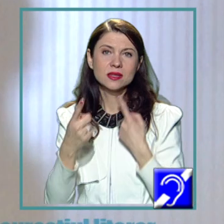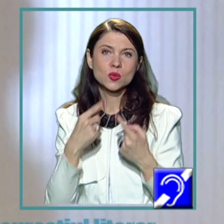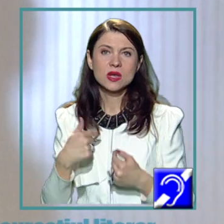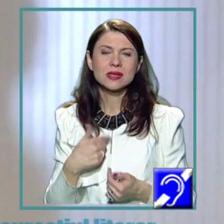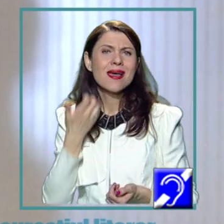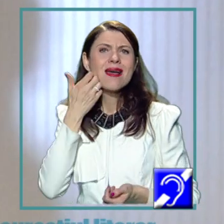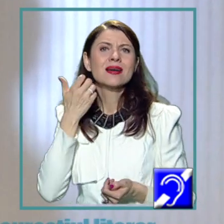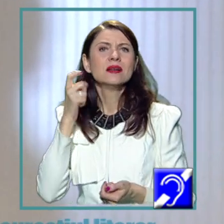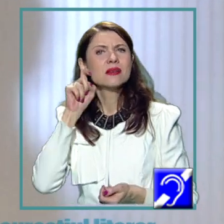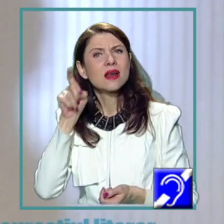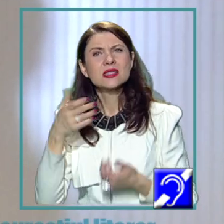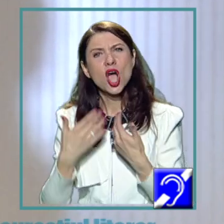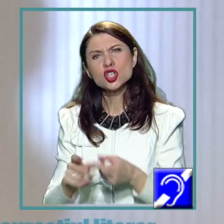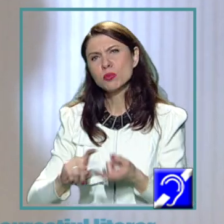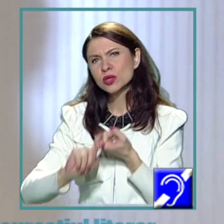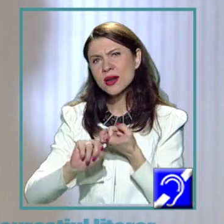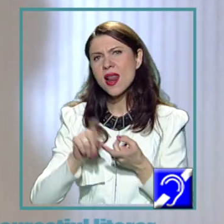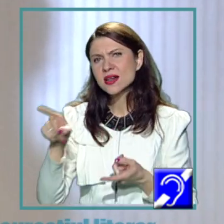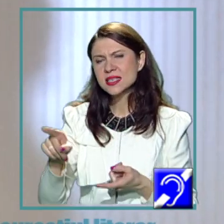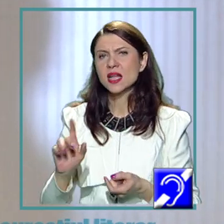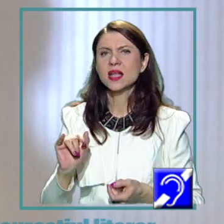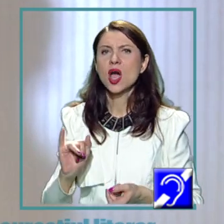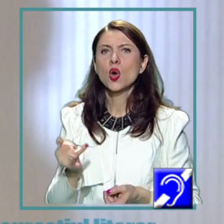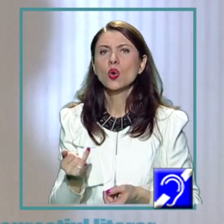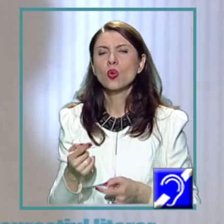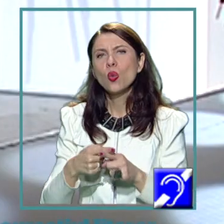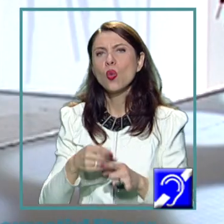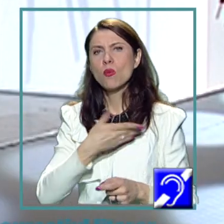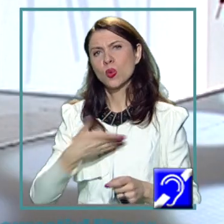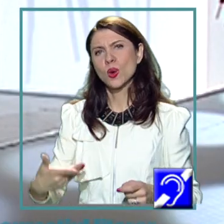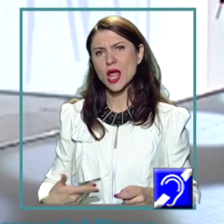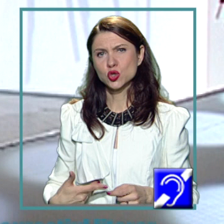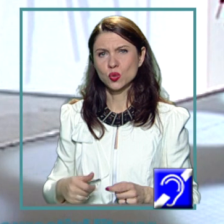când crezi că a început relația ta publicistică însă cu Bucureștiul?